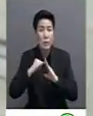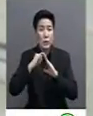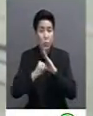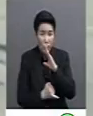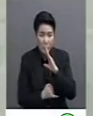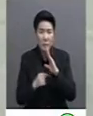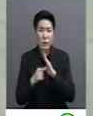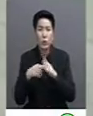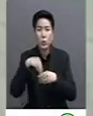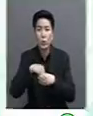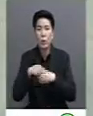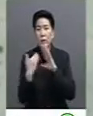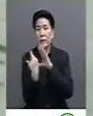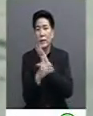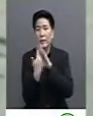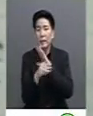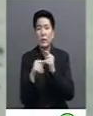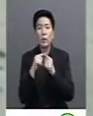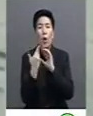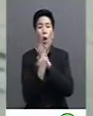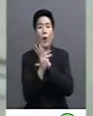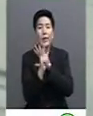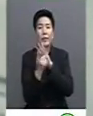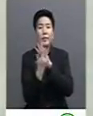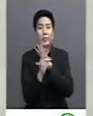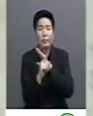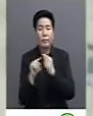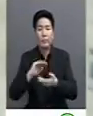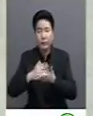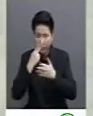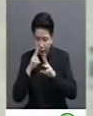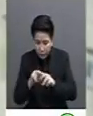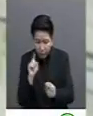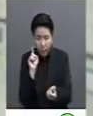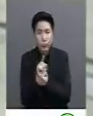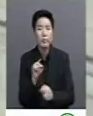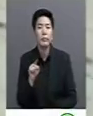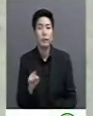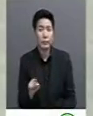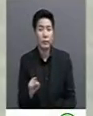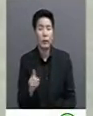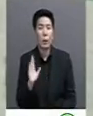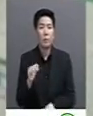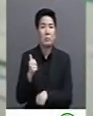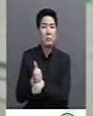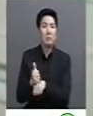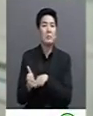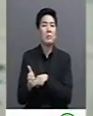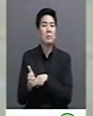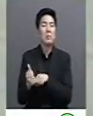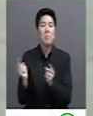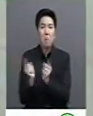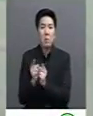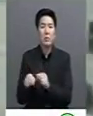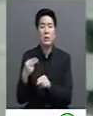ครับทางภาคอีสานนะอยู่ที่จังหวัดขอนแก่นก็ไปขยายผลจนสามารถจับกลุ่มผู้บงการแล้วก็นายทุ